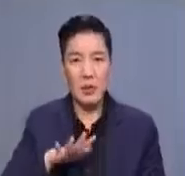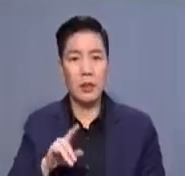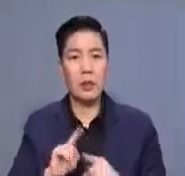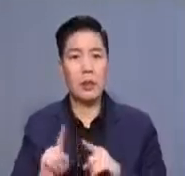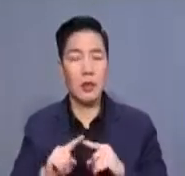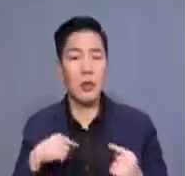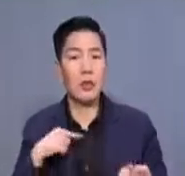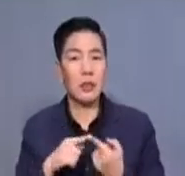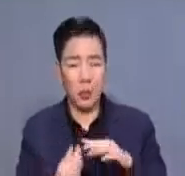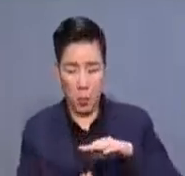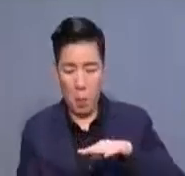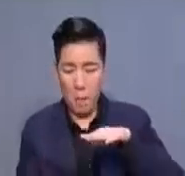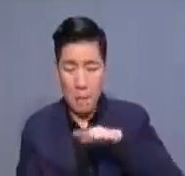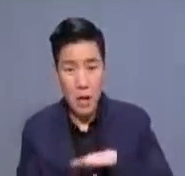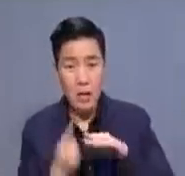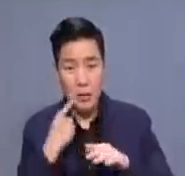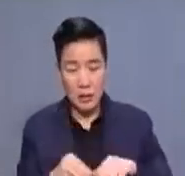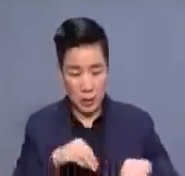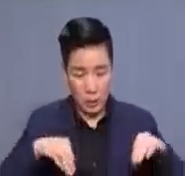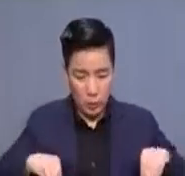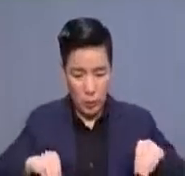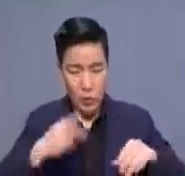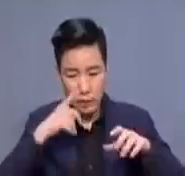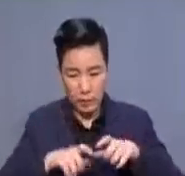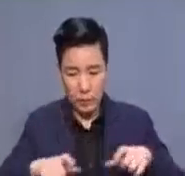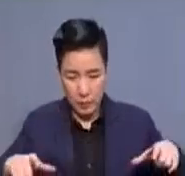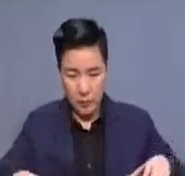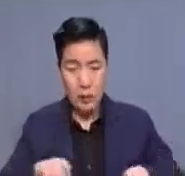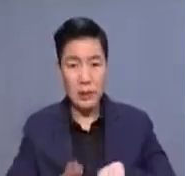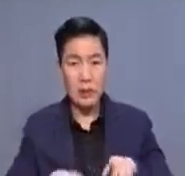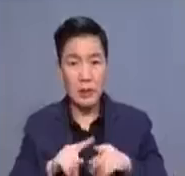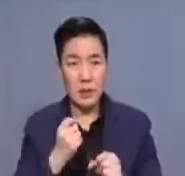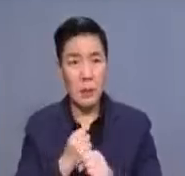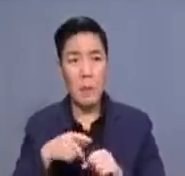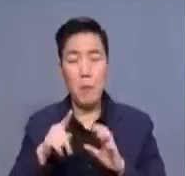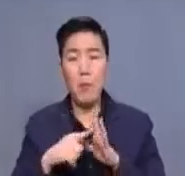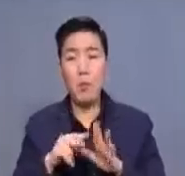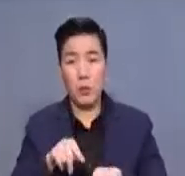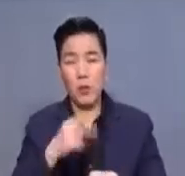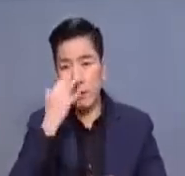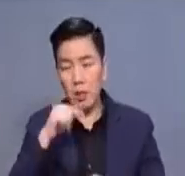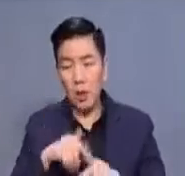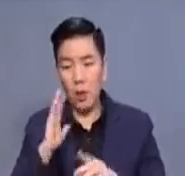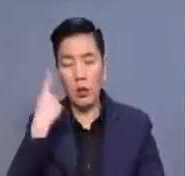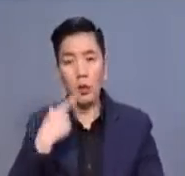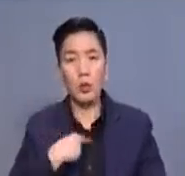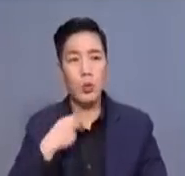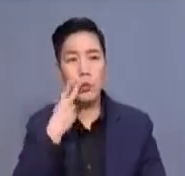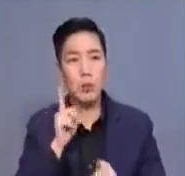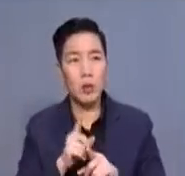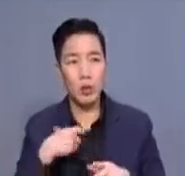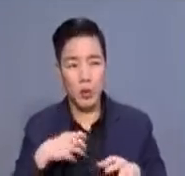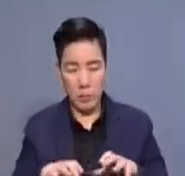เนี่ยนะครับซึ่งสาเหตุที่ต้องใช้น็อตยึดเนี่ยทั้งแผ่นเดินที่มันทำด้วยปูนอะไรเนี่ยนะครับเนื่องจากว่านักท่องเที่ยวเขาชอบ